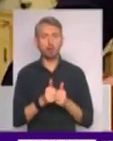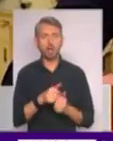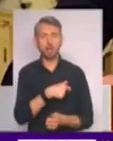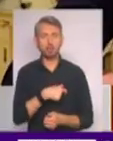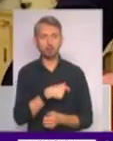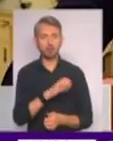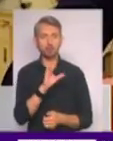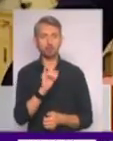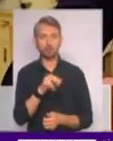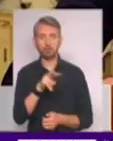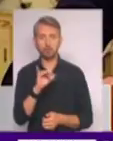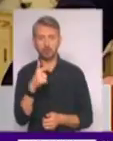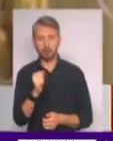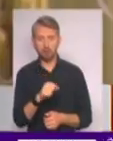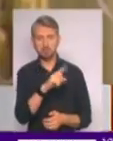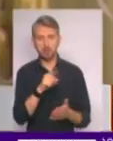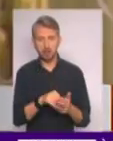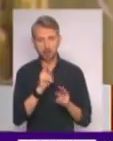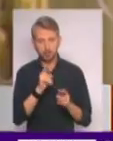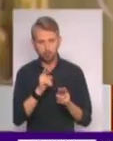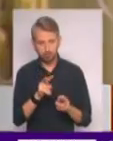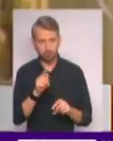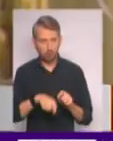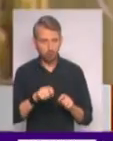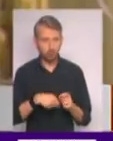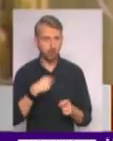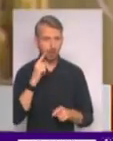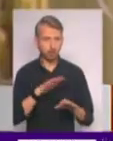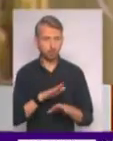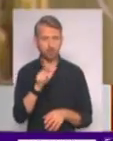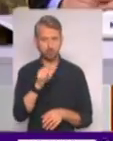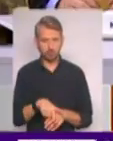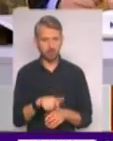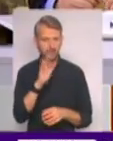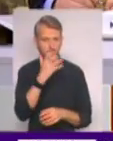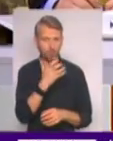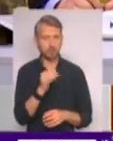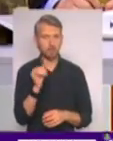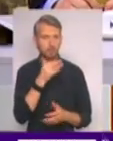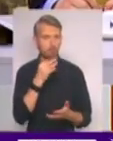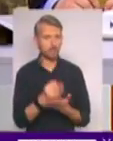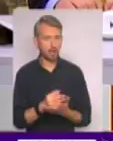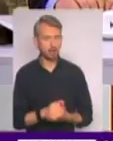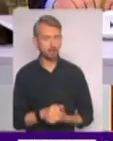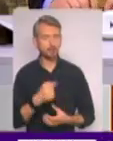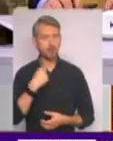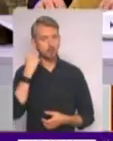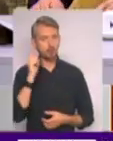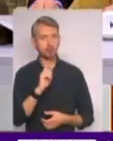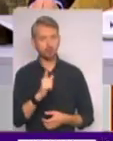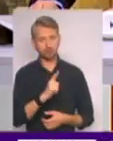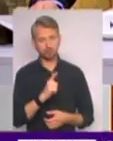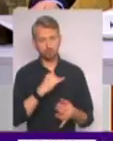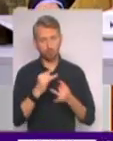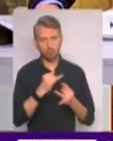Юрій Солига це питання тримає на контролі. Я не сумніваюся, тому ця людина достатньо системна і відповідальна. Я думаю, що ми з ним переговоримо,